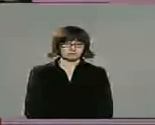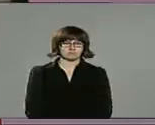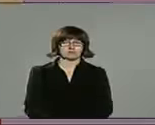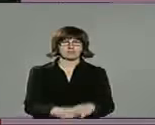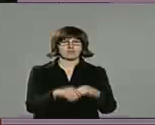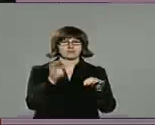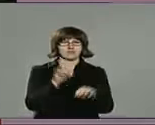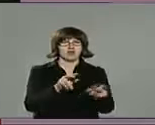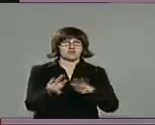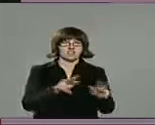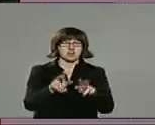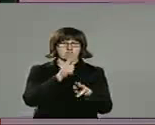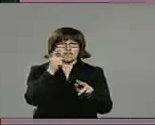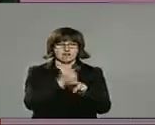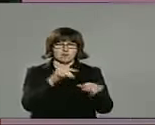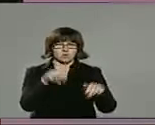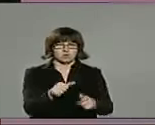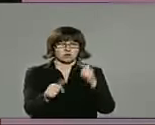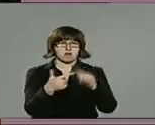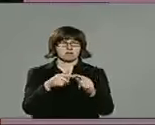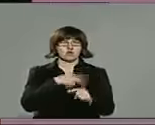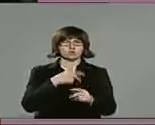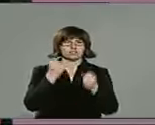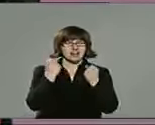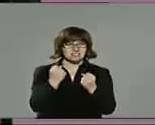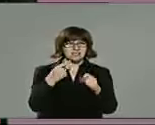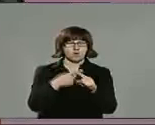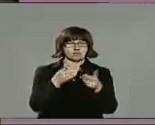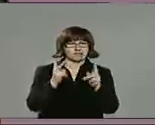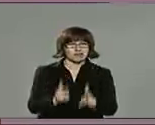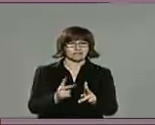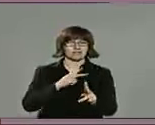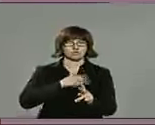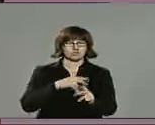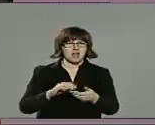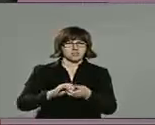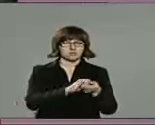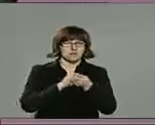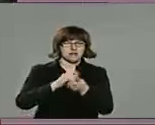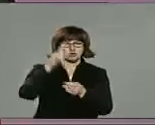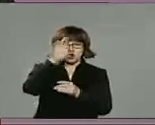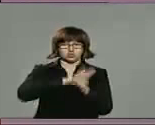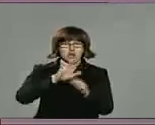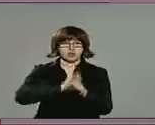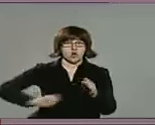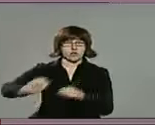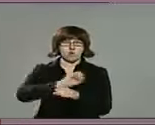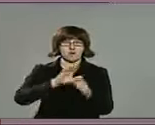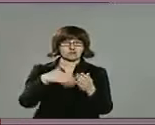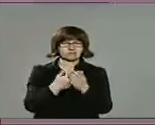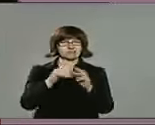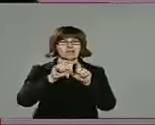Für eine Wirtschaft mit Verantwortung. Für soziale Sicherheit und Gerechtigkeit und sozialen Zusammenhalt in Deutschland und Europa.